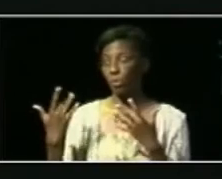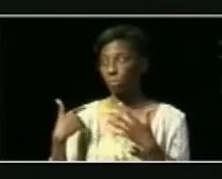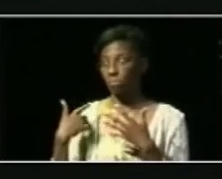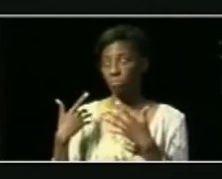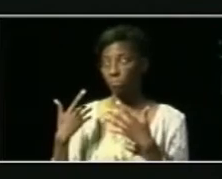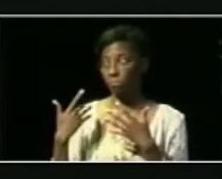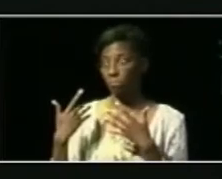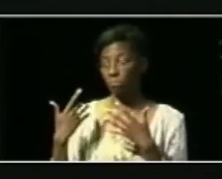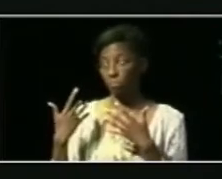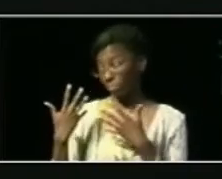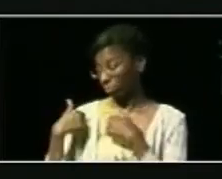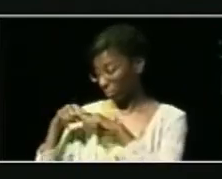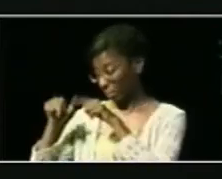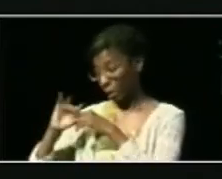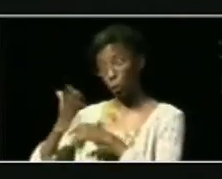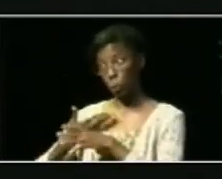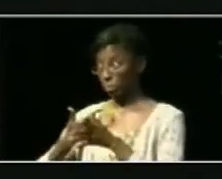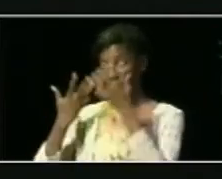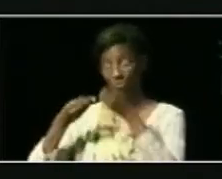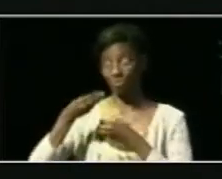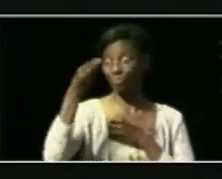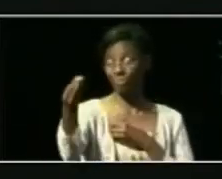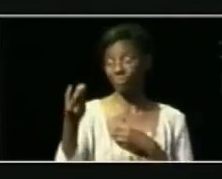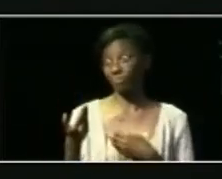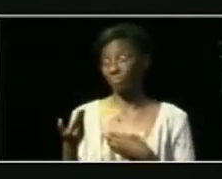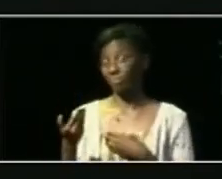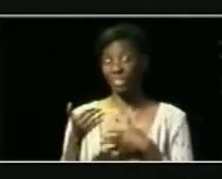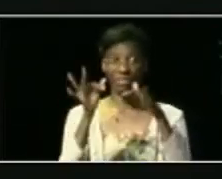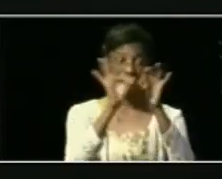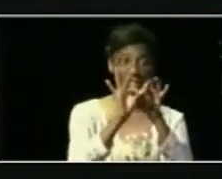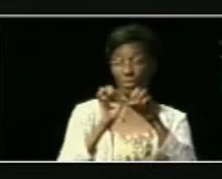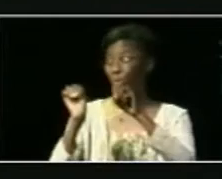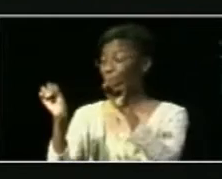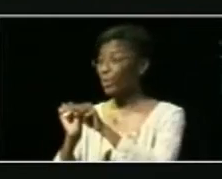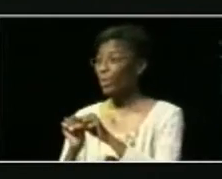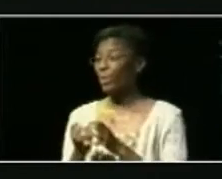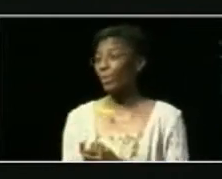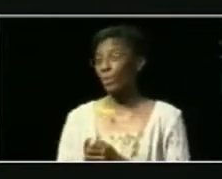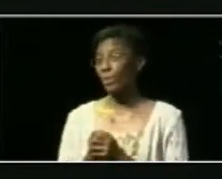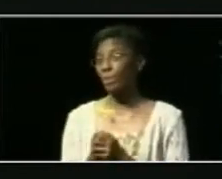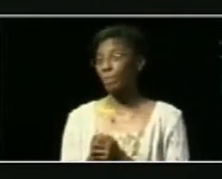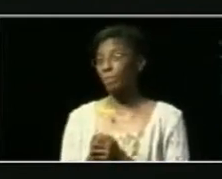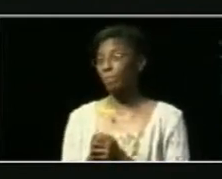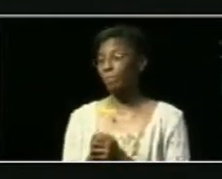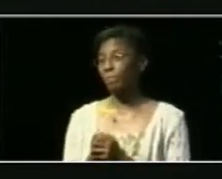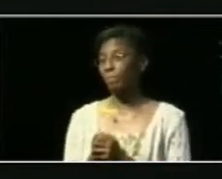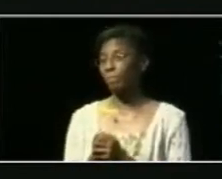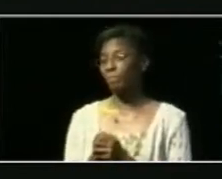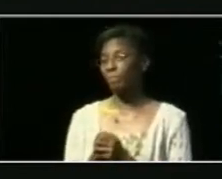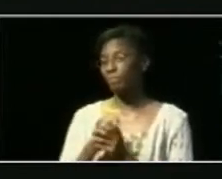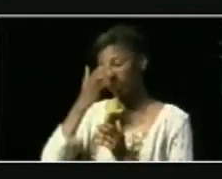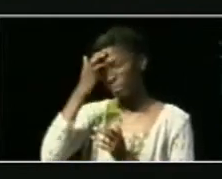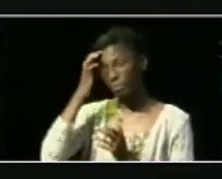reste demeure sur votre cœur cet après-midi. Oh brother, oh sister. Frère, sœur. Of